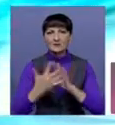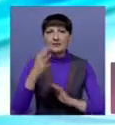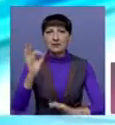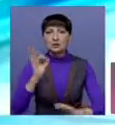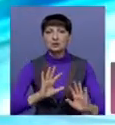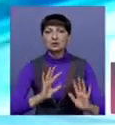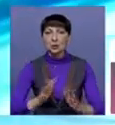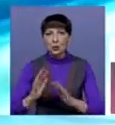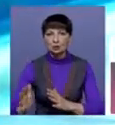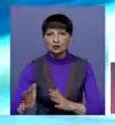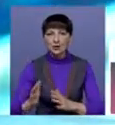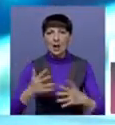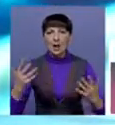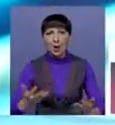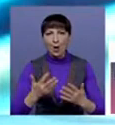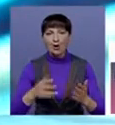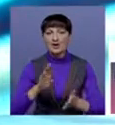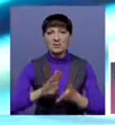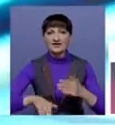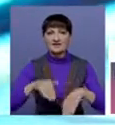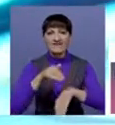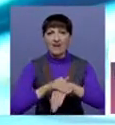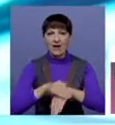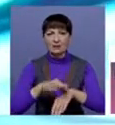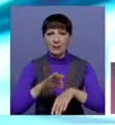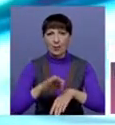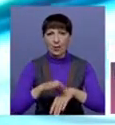85% случаев приходится на легкое и бессимптомное течение.